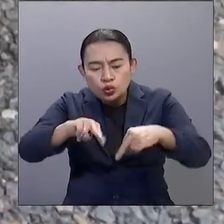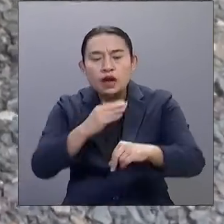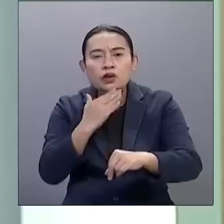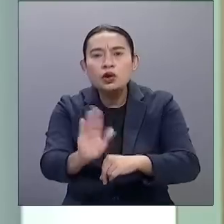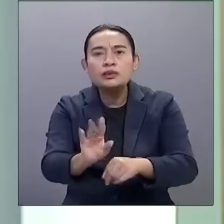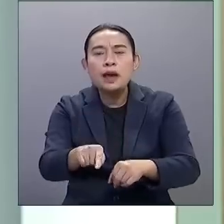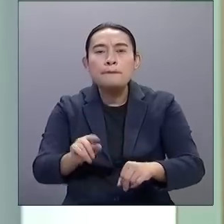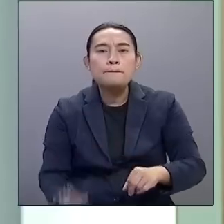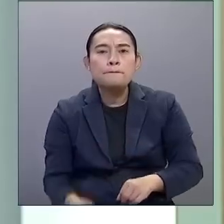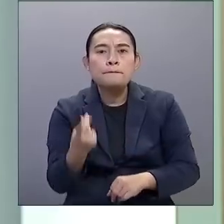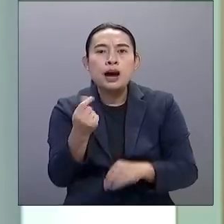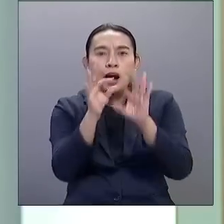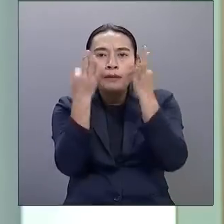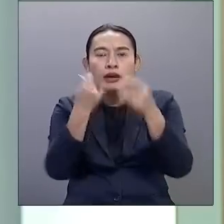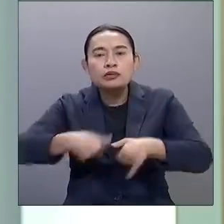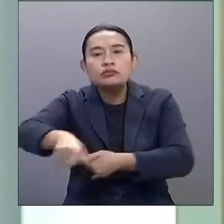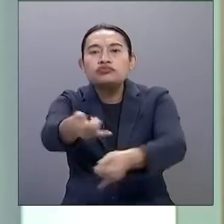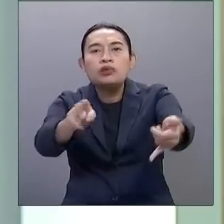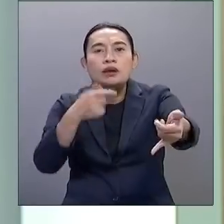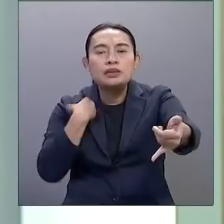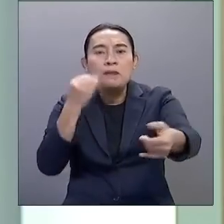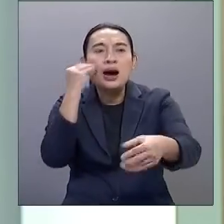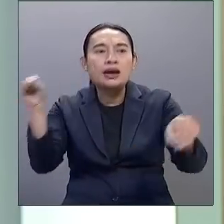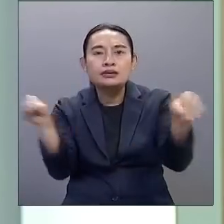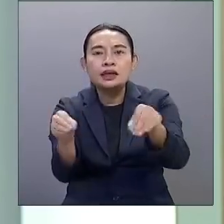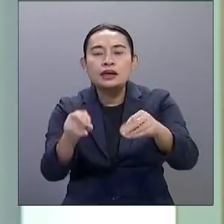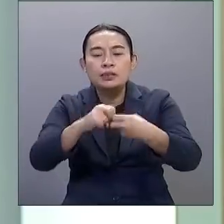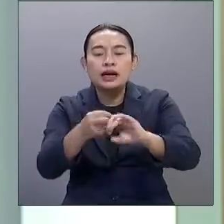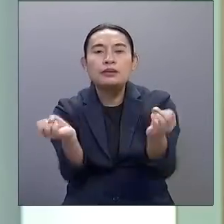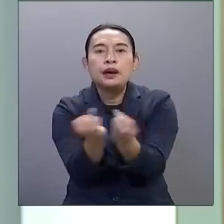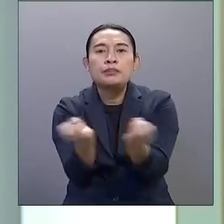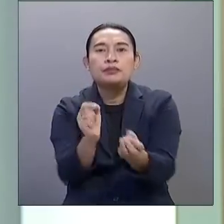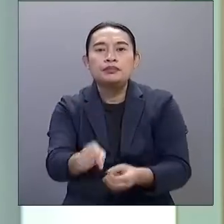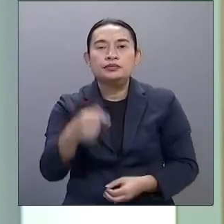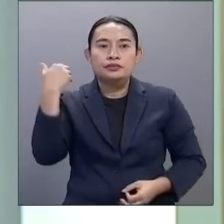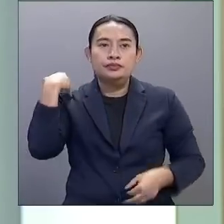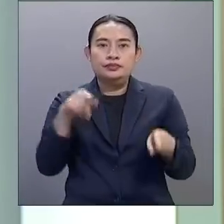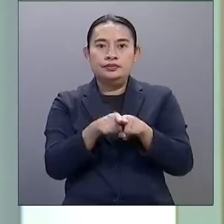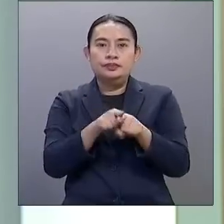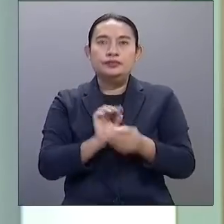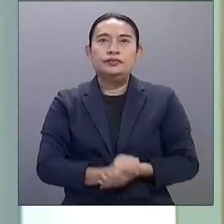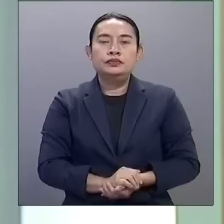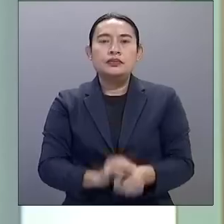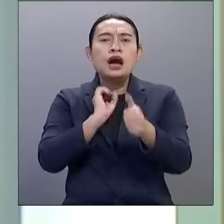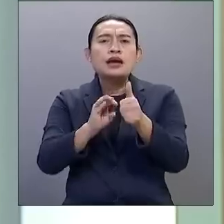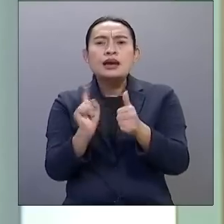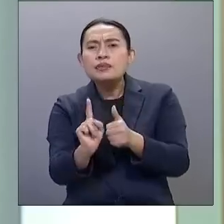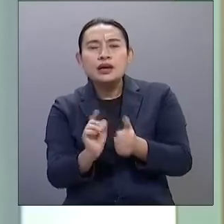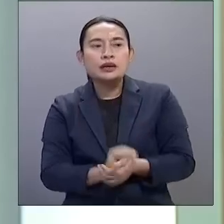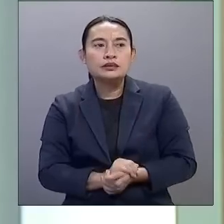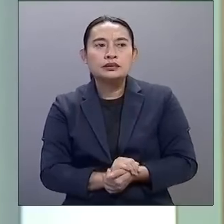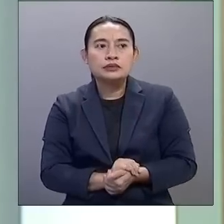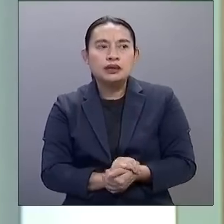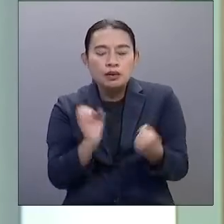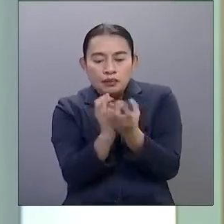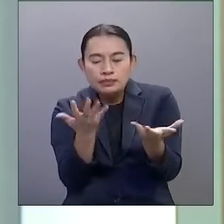พวกแมวบางทีก็ต้องปล่อยไปแล้วเพื่อนบ้านบางทีก็ต้องได้รับผลกระทบจากสัตว์เลี้ยงของเราด้วยเหมือนกันทีนี้แนะนำกว้างๆยังไงดีทั้งคนที่ได้รับผลกระทบ